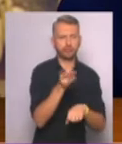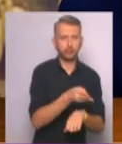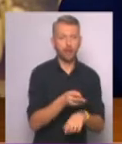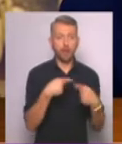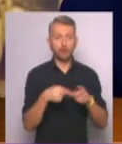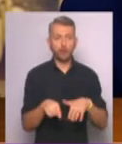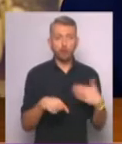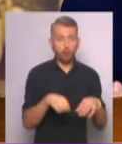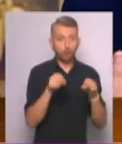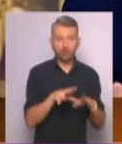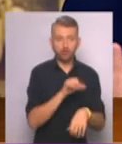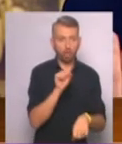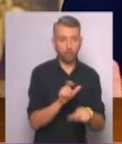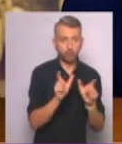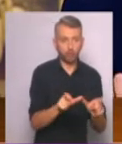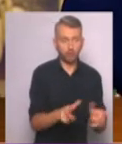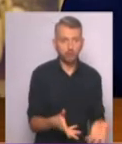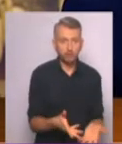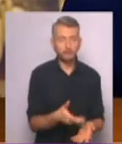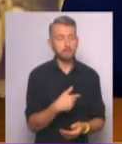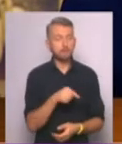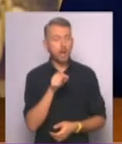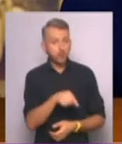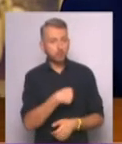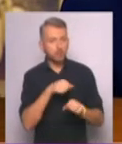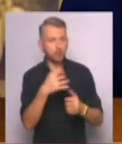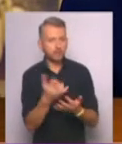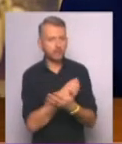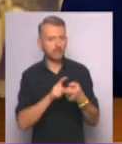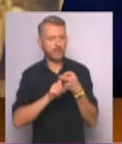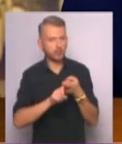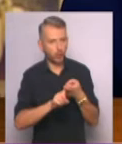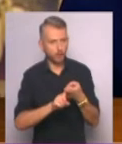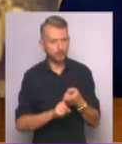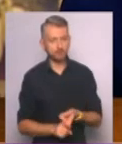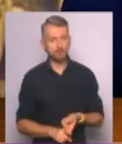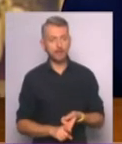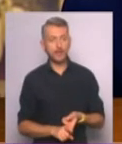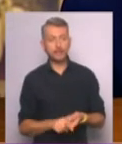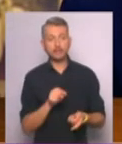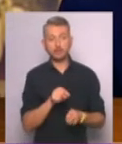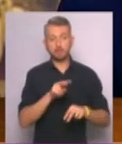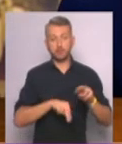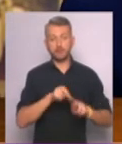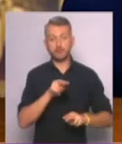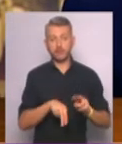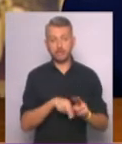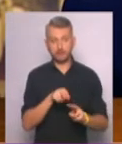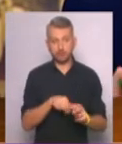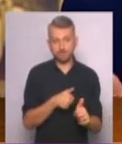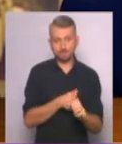рішення не просувається. І ми от тут-то можемо знайти зв'язок. За цим будівництвом стоять юридичні